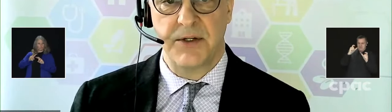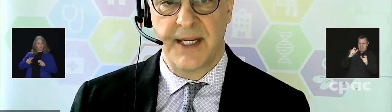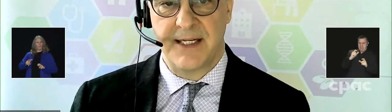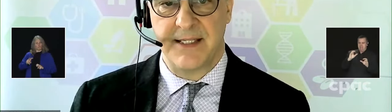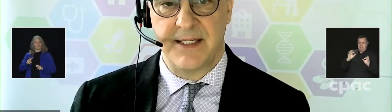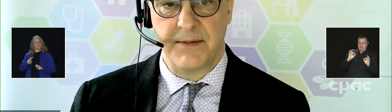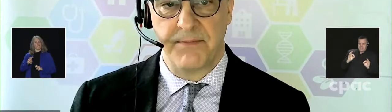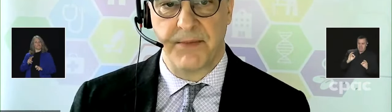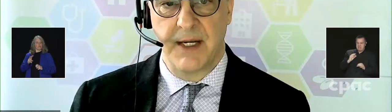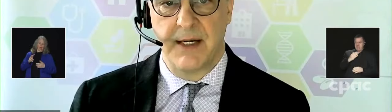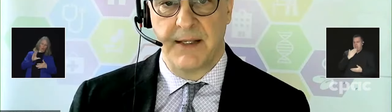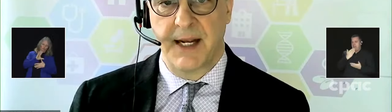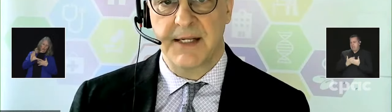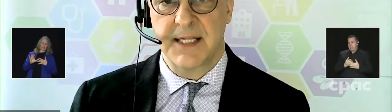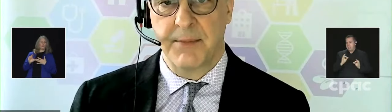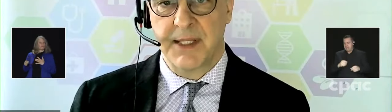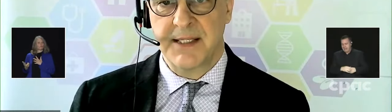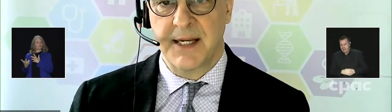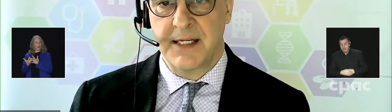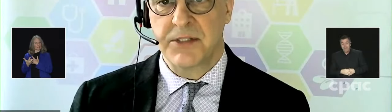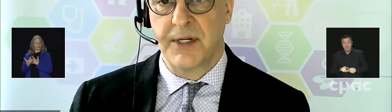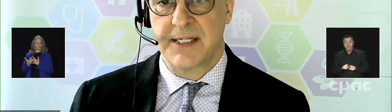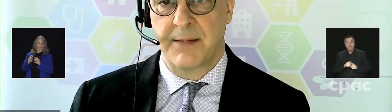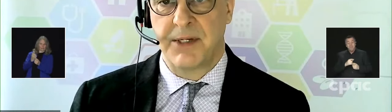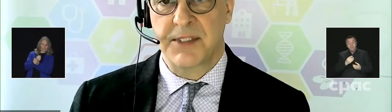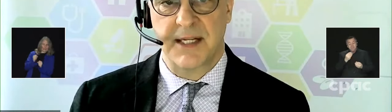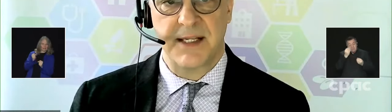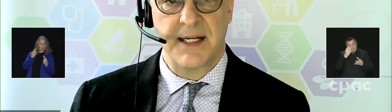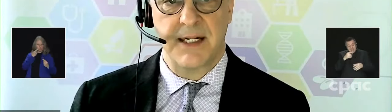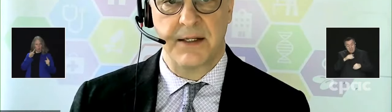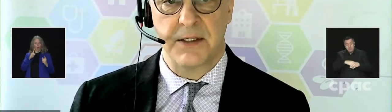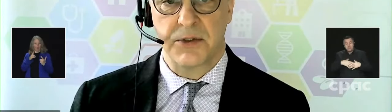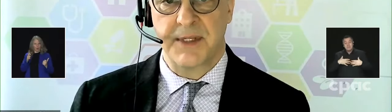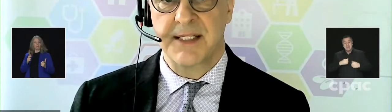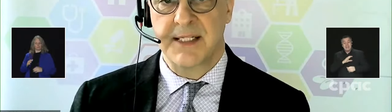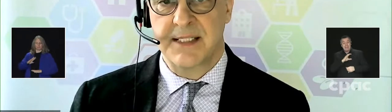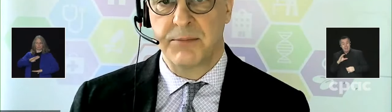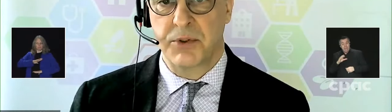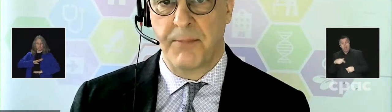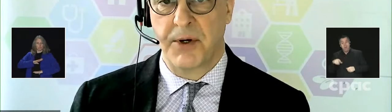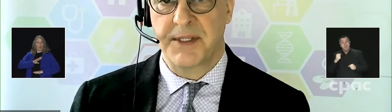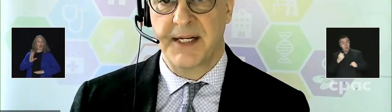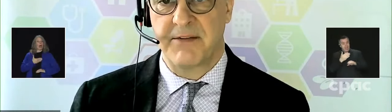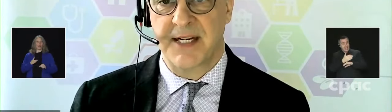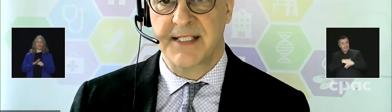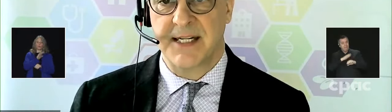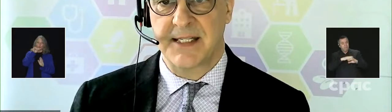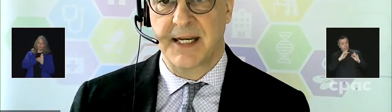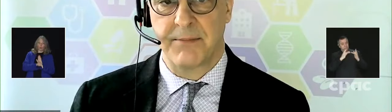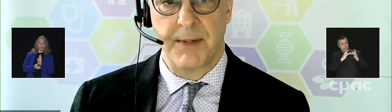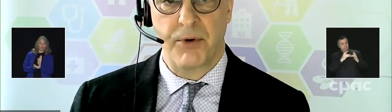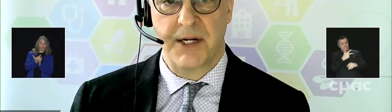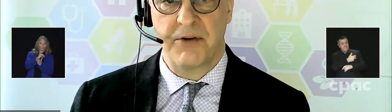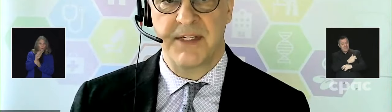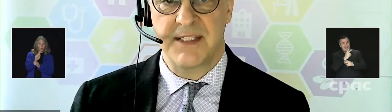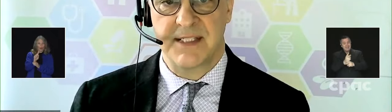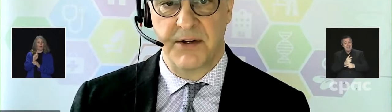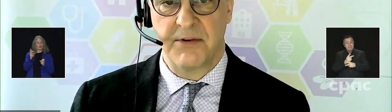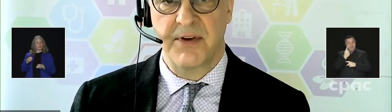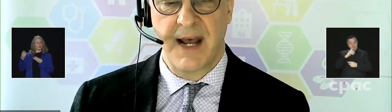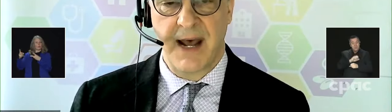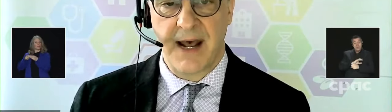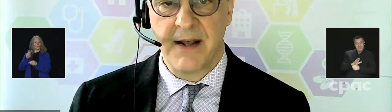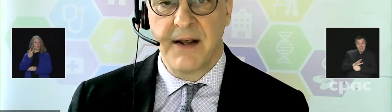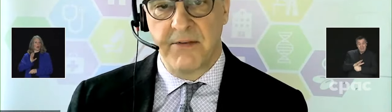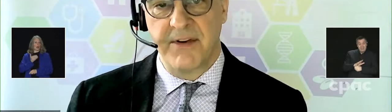d'efficacité et de qualité. Des renseignements détaillés sur l'examen de Santé Canada sont accessibles sur le portail des vaccins et traitements pour la